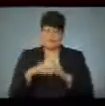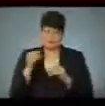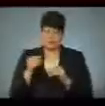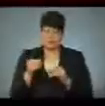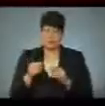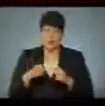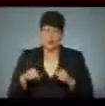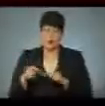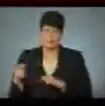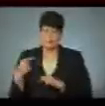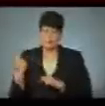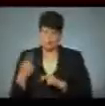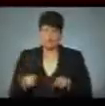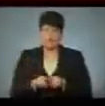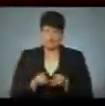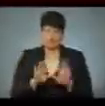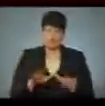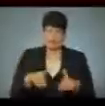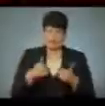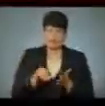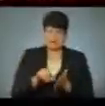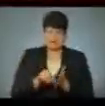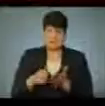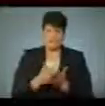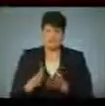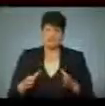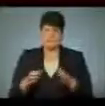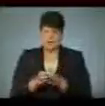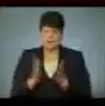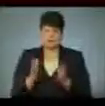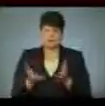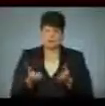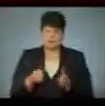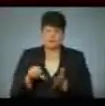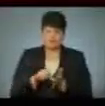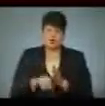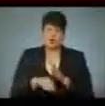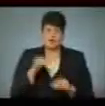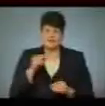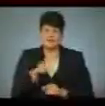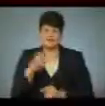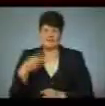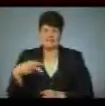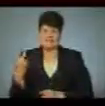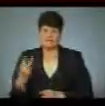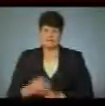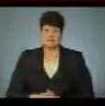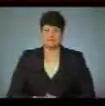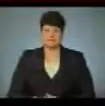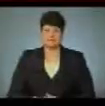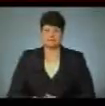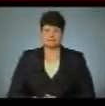Тернопільської області. Також ефір надаватиметься представникам політичних партій, які беруть участь у виборах. Їх 22.